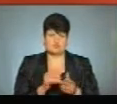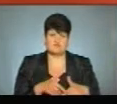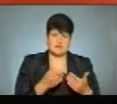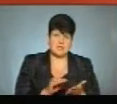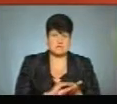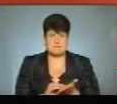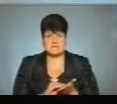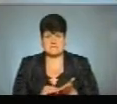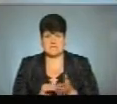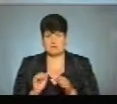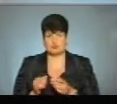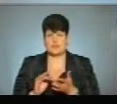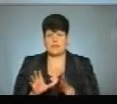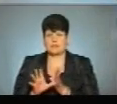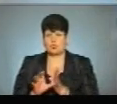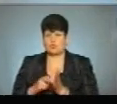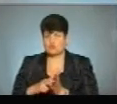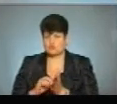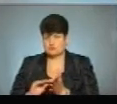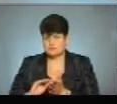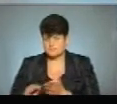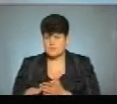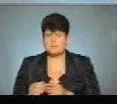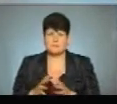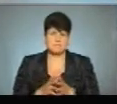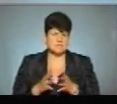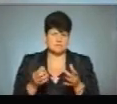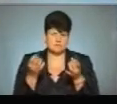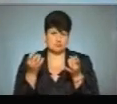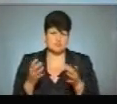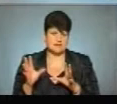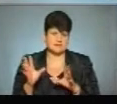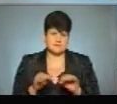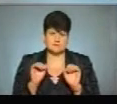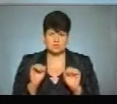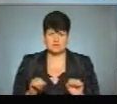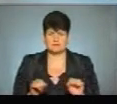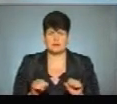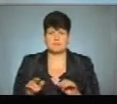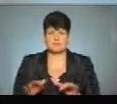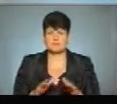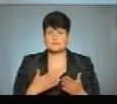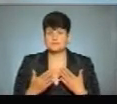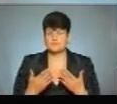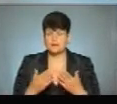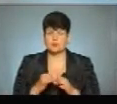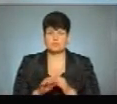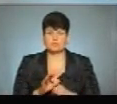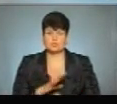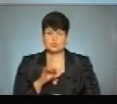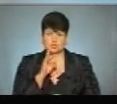писати безпосередньо, можуть писати на електронну пошту. Тобто ми максимально спростили всі можливі механізми для комунікації, для того, щоб кожному було